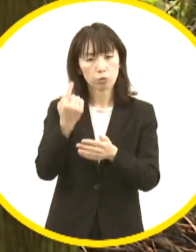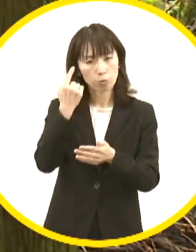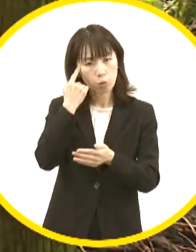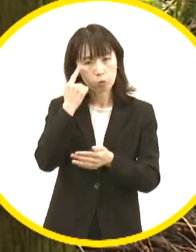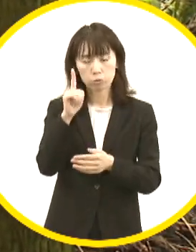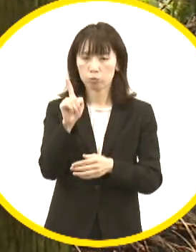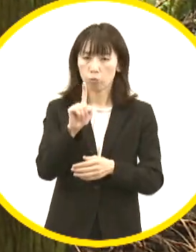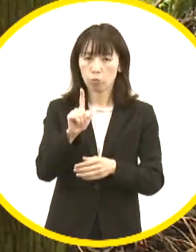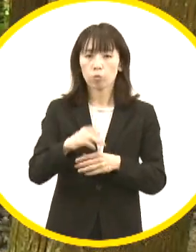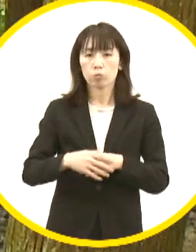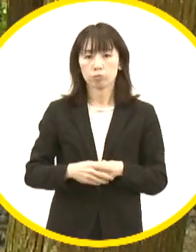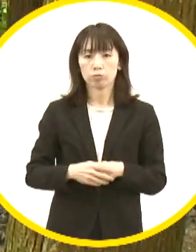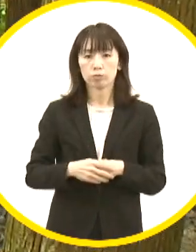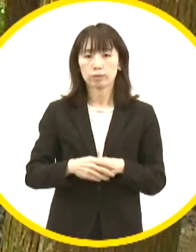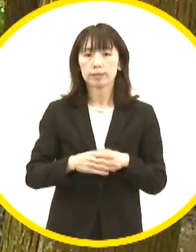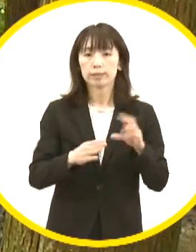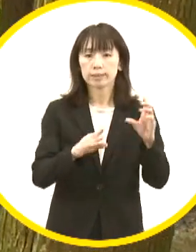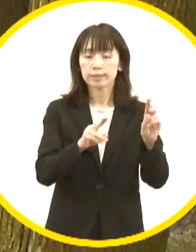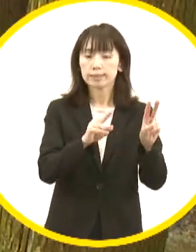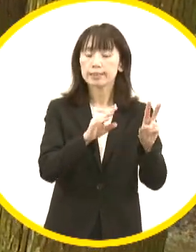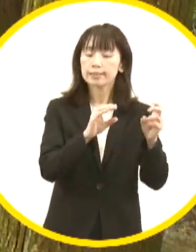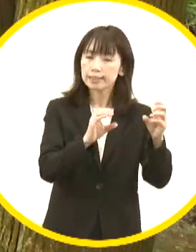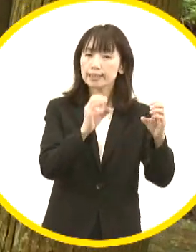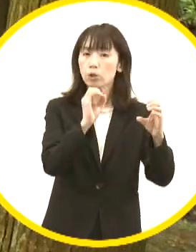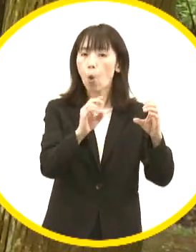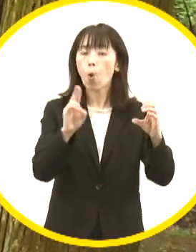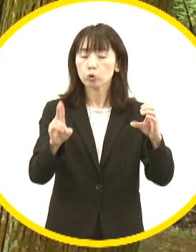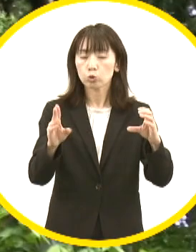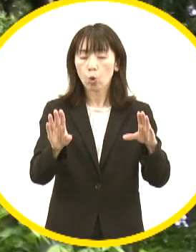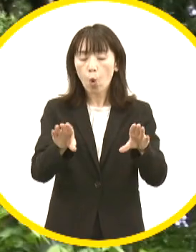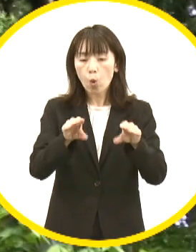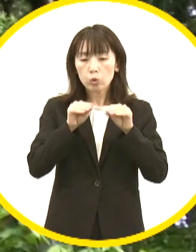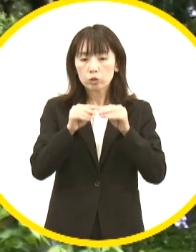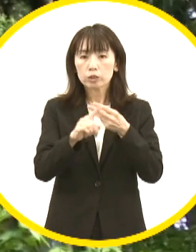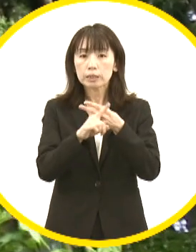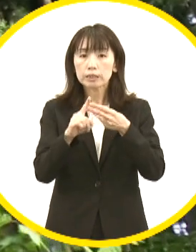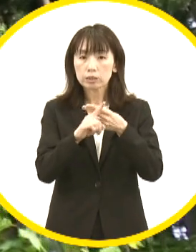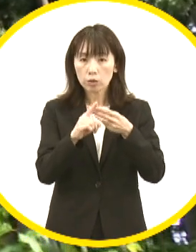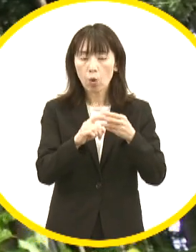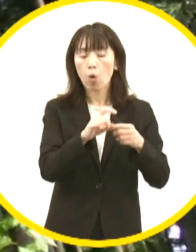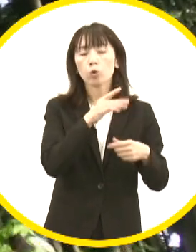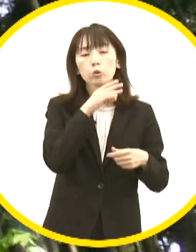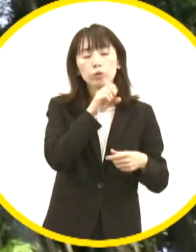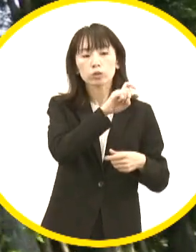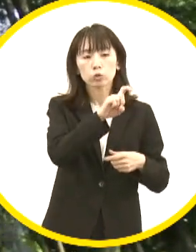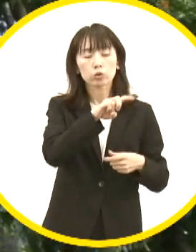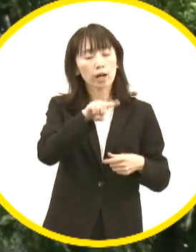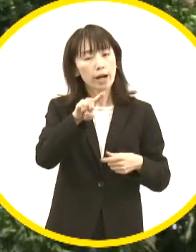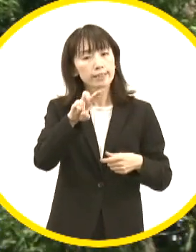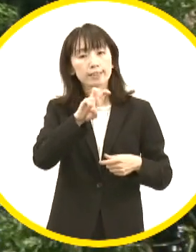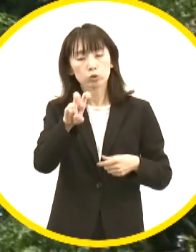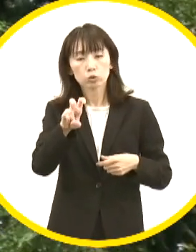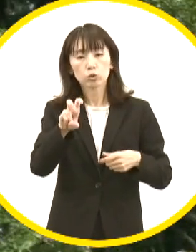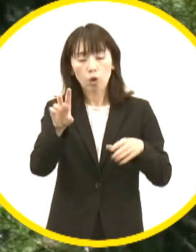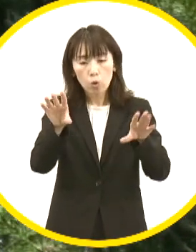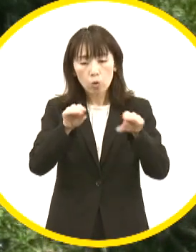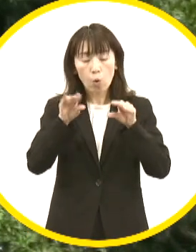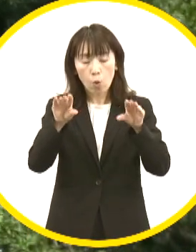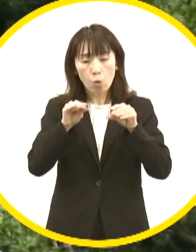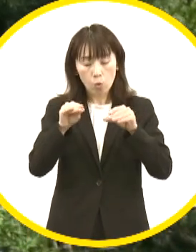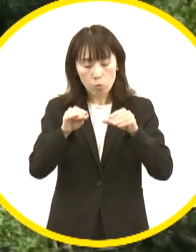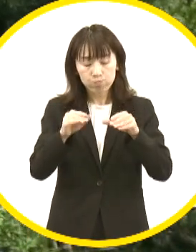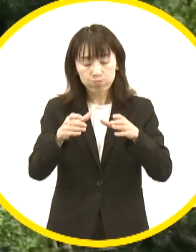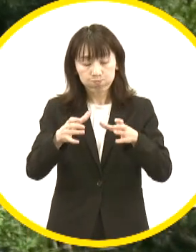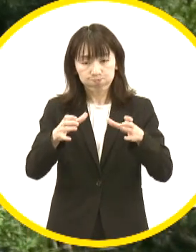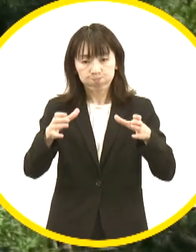と思うんですけど、これどういう。 二酸化炭素を吸収してくれる機能。10年から20年生だと吸収する量がピークを迎